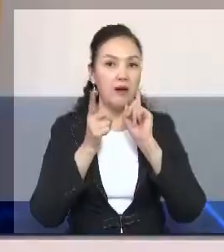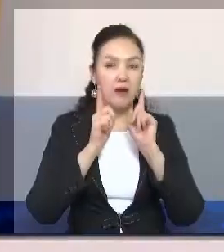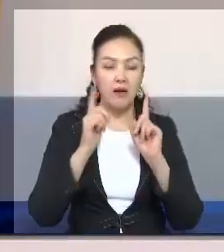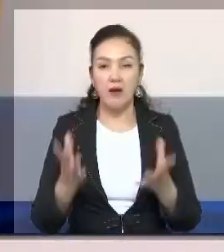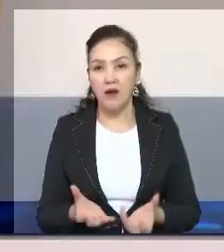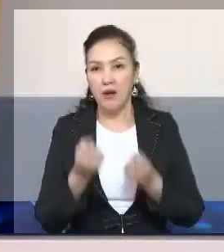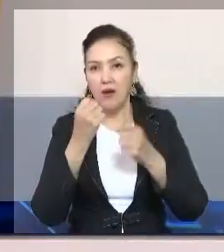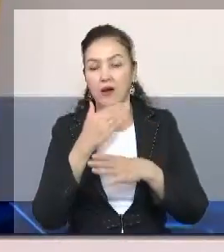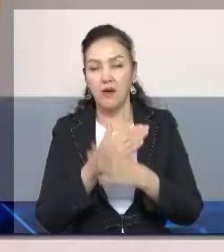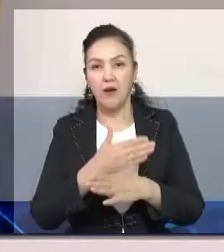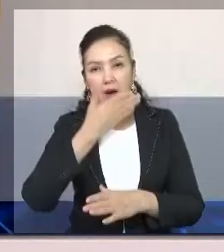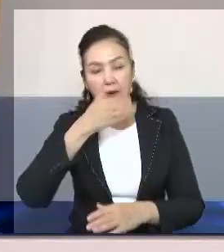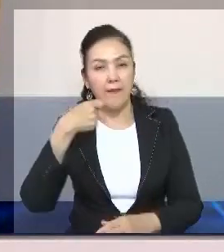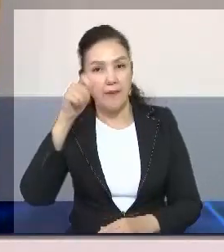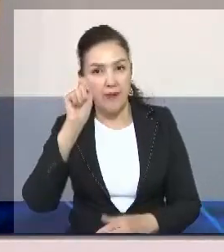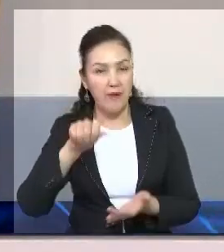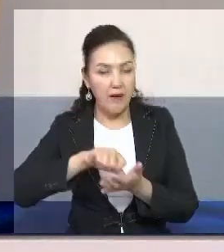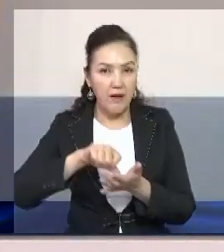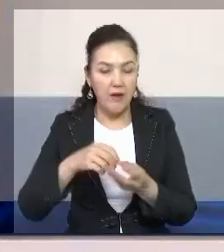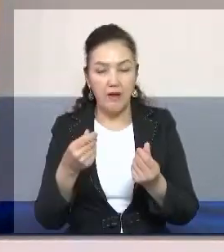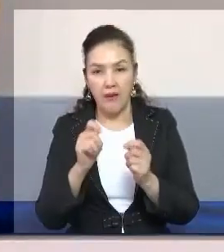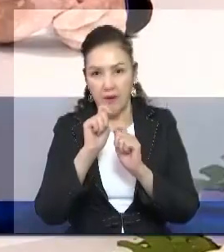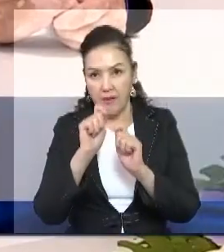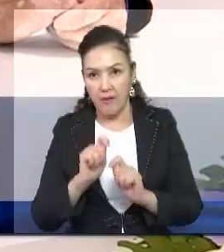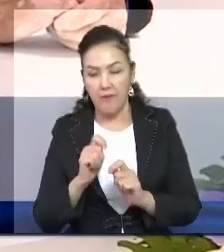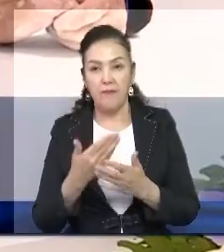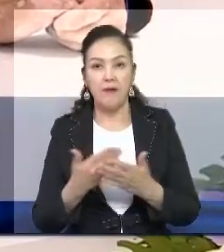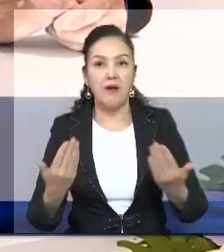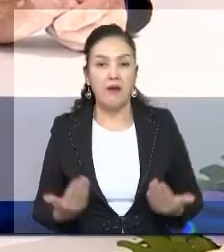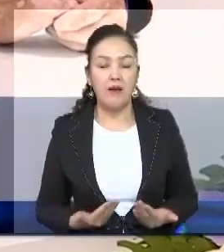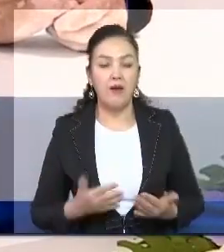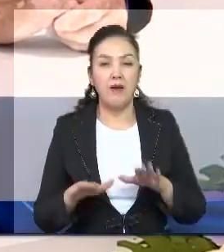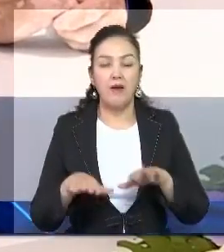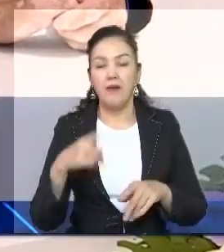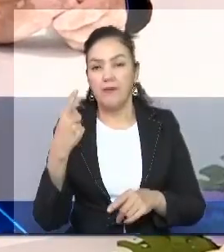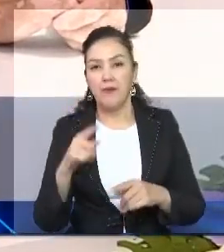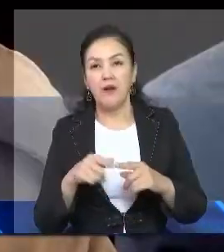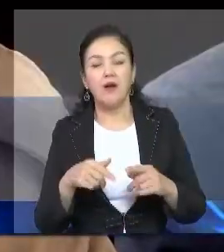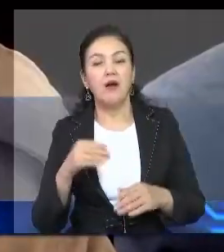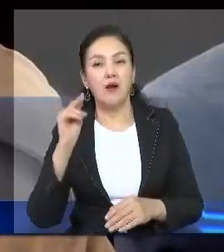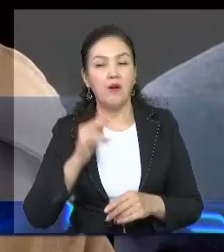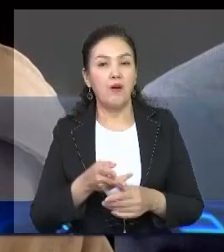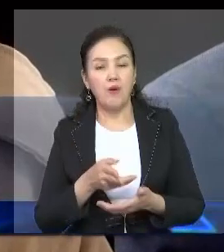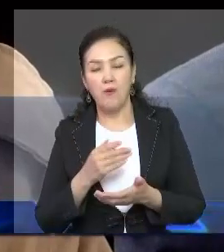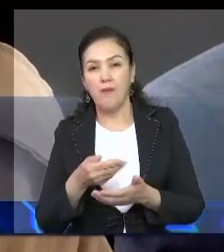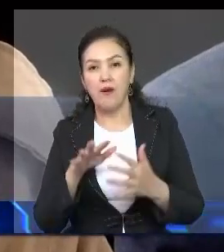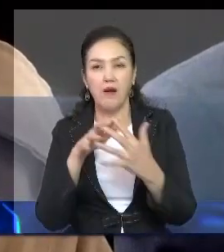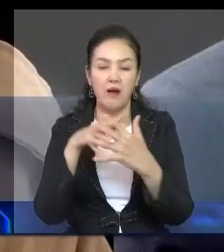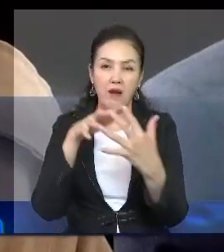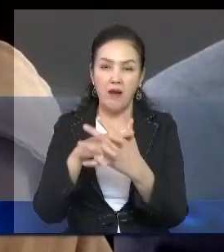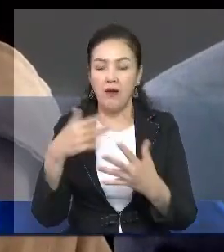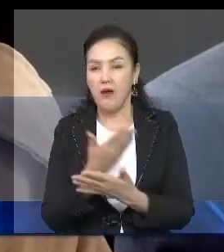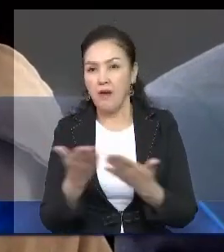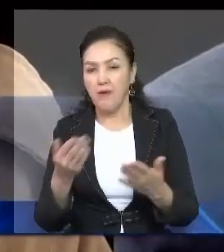демеушілердің көмегімен ауған соғысының ардагерлеріне қаржылай сый табыс етілді. Өмірінің өлшеулі бір бөлігін оқ пен от арасында өткізген,